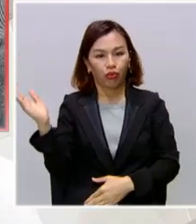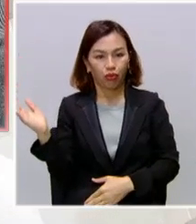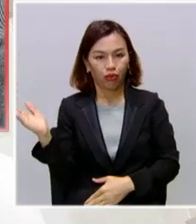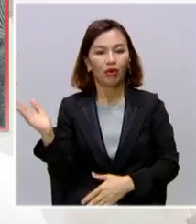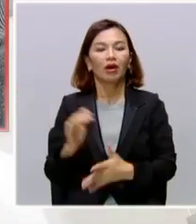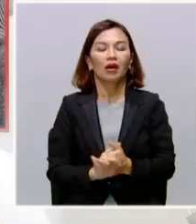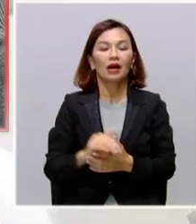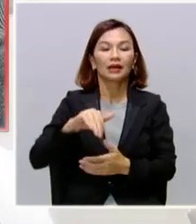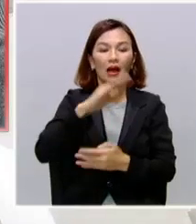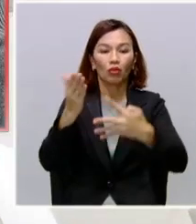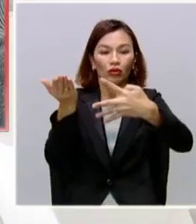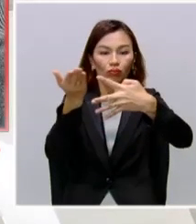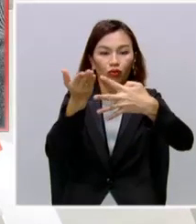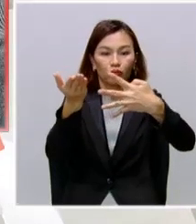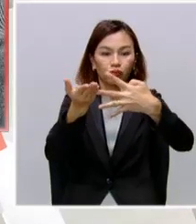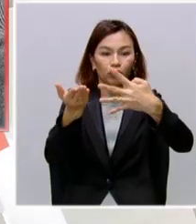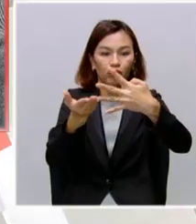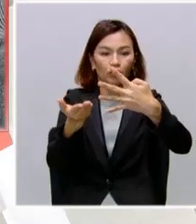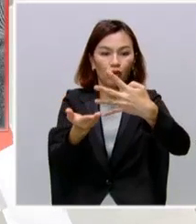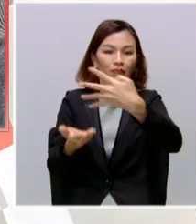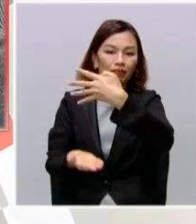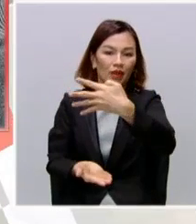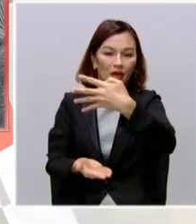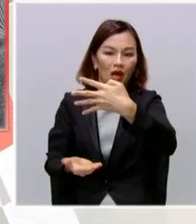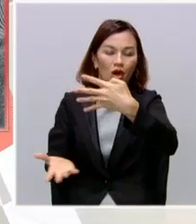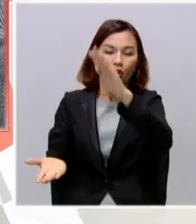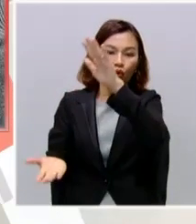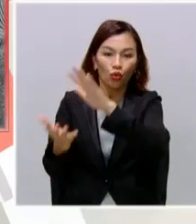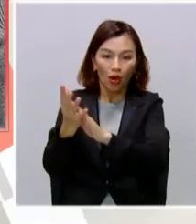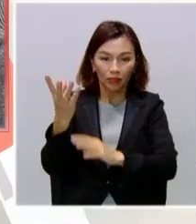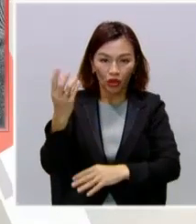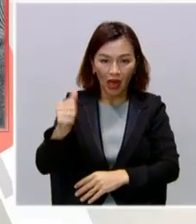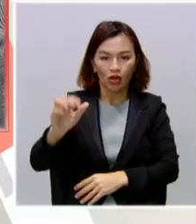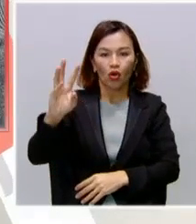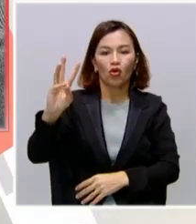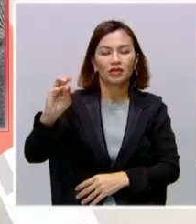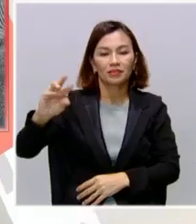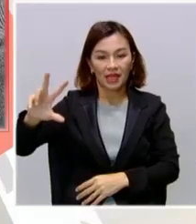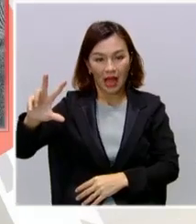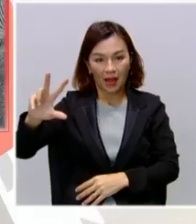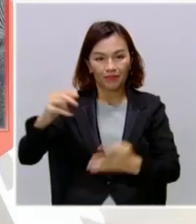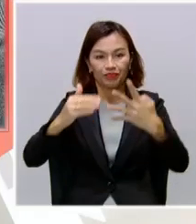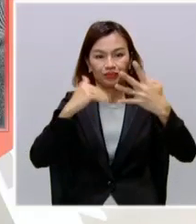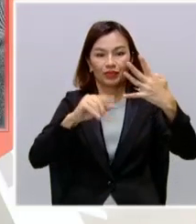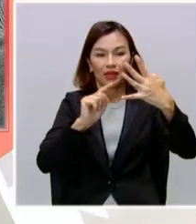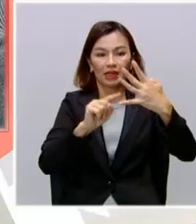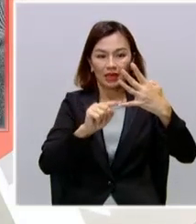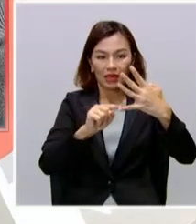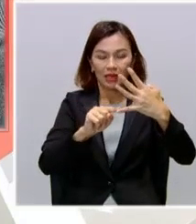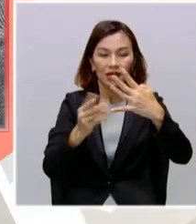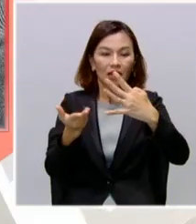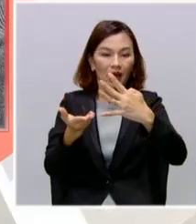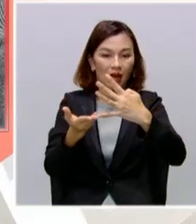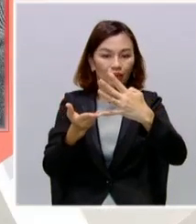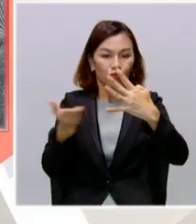ถนนเพชรเกษมเขตภาษีเจริญตรวจวัดได้ที่ 63ไมโครกรัมต่อลูกบาทเมตและริมถนนคลองทวีวัฒนา